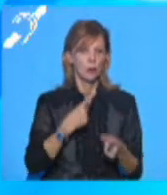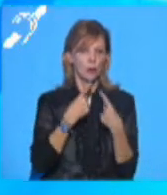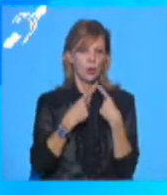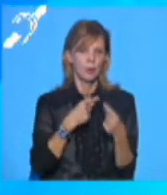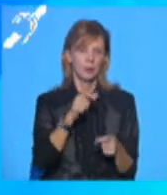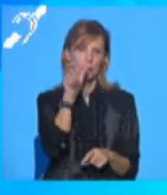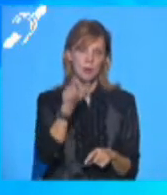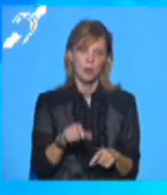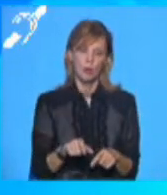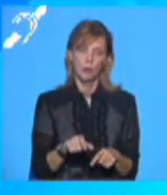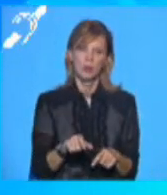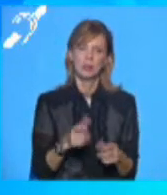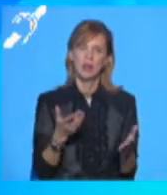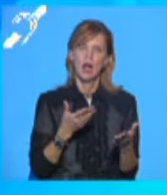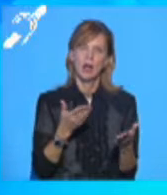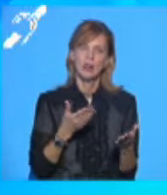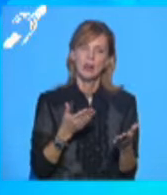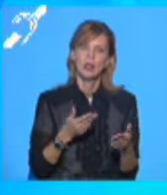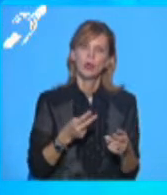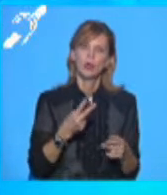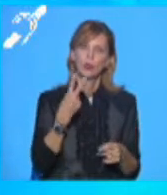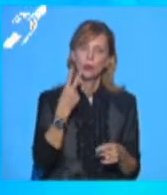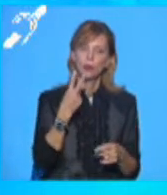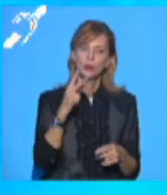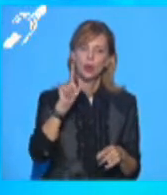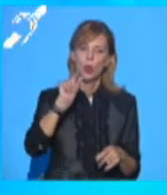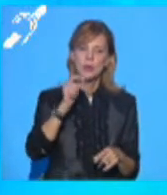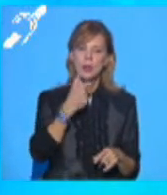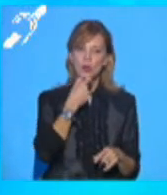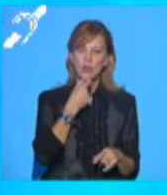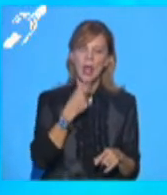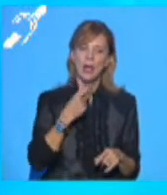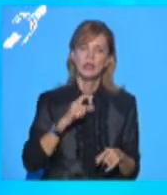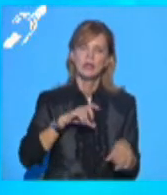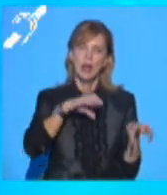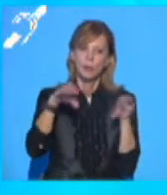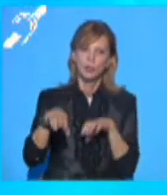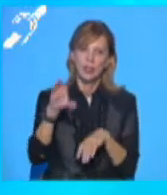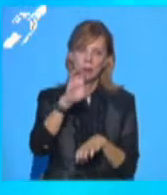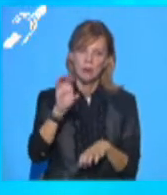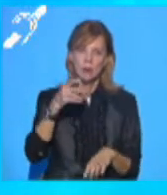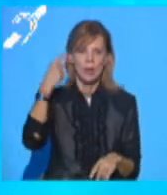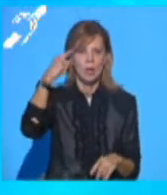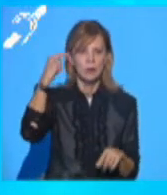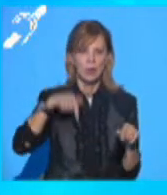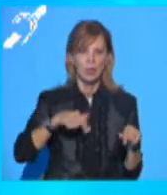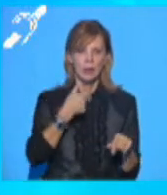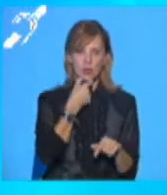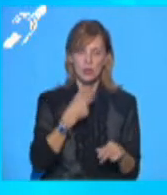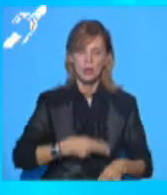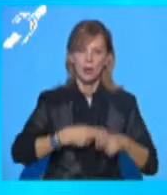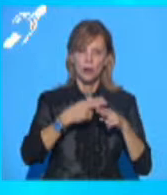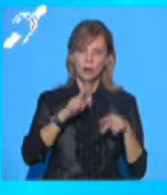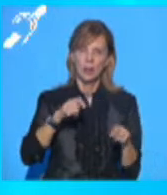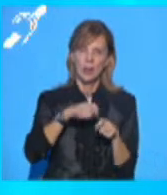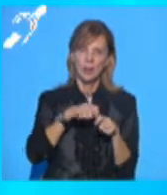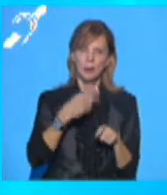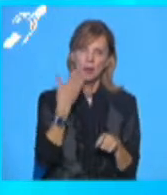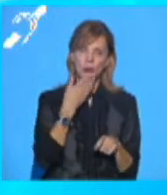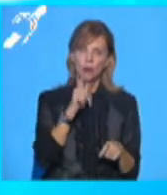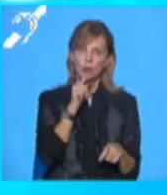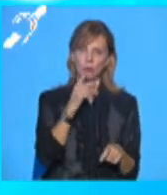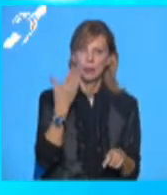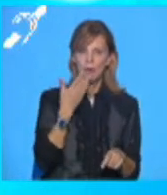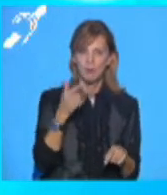Vorbim despre un român stabilit în urmă cu mai bine de două decenii în străinătate, care s-a gândit ca în acest an să ajute la renovarea școlii unde a